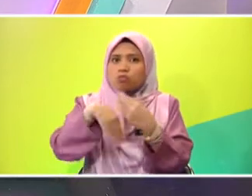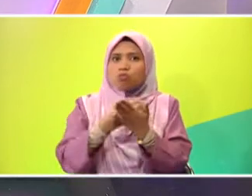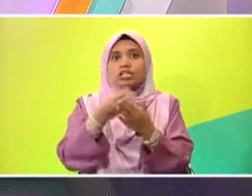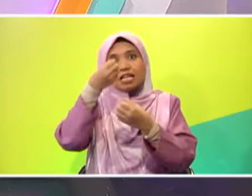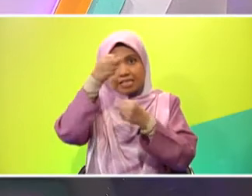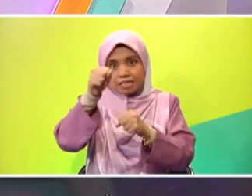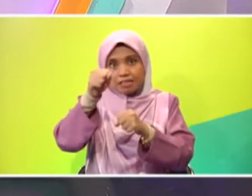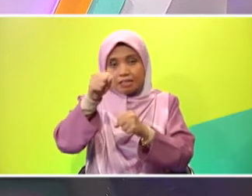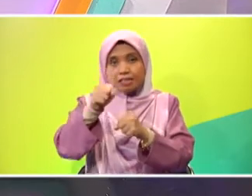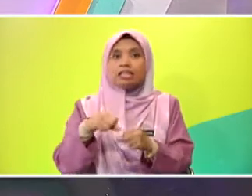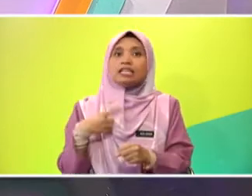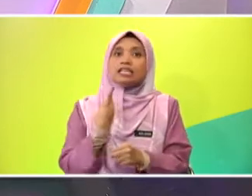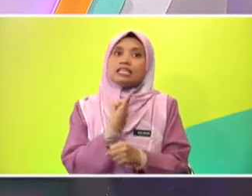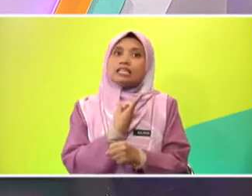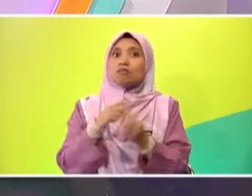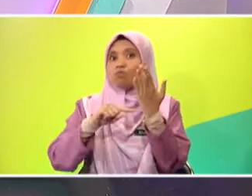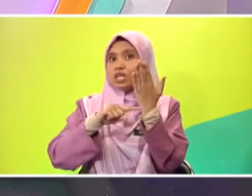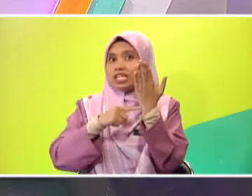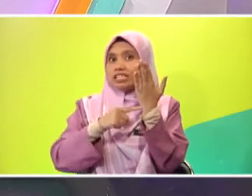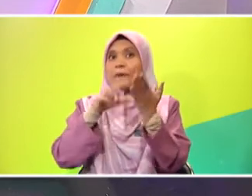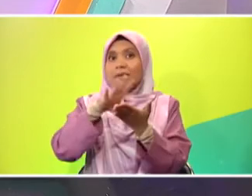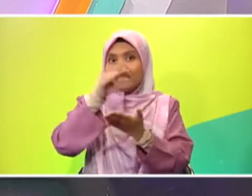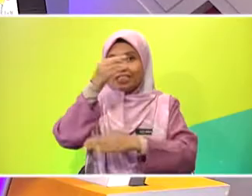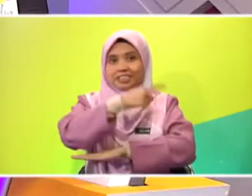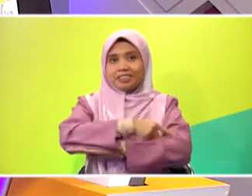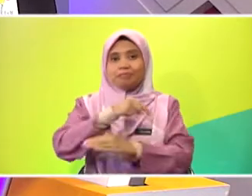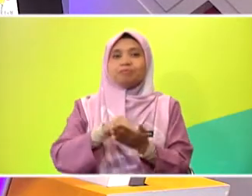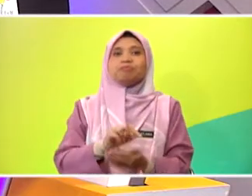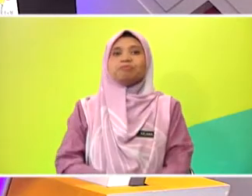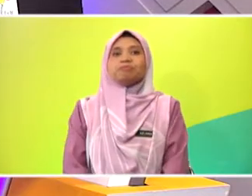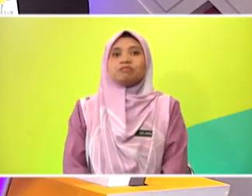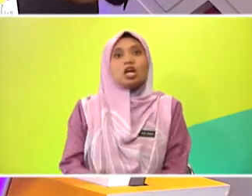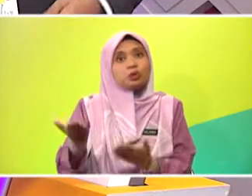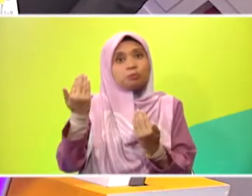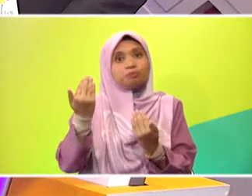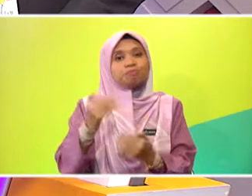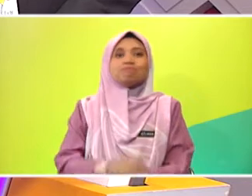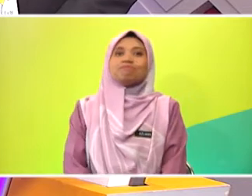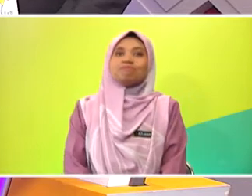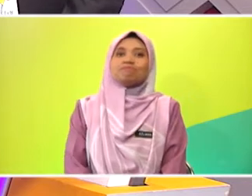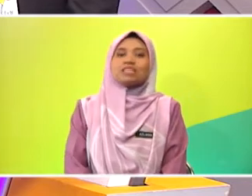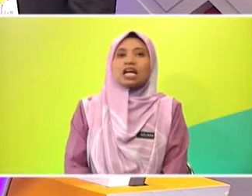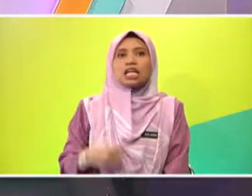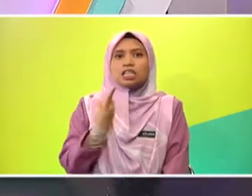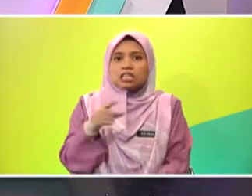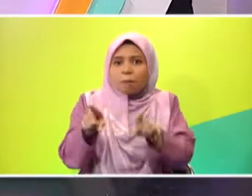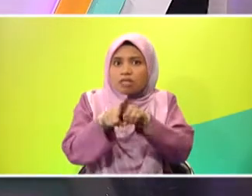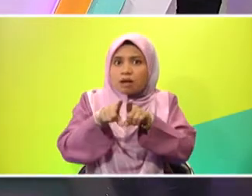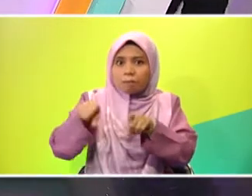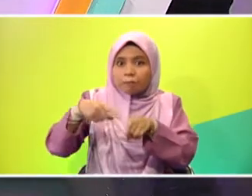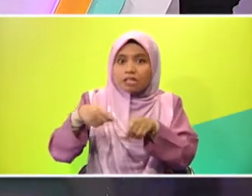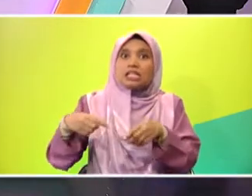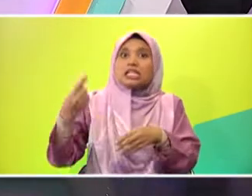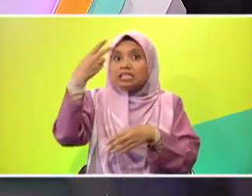anak murid di rumah sudah bersedia Ayo kita mulai pelajaran kita pada hari ini jam karena kita ke depan kita lihat bye Woi